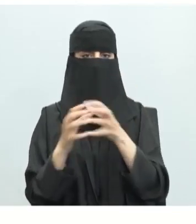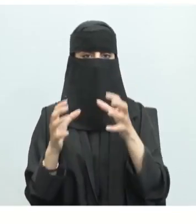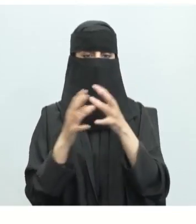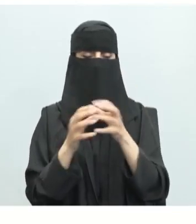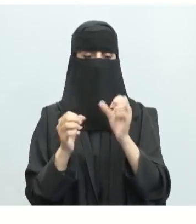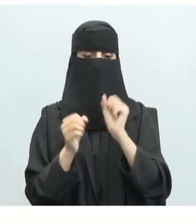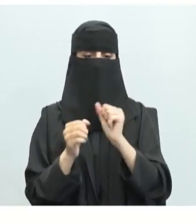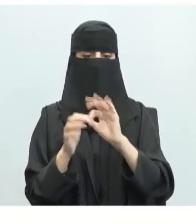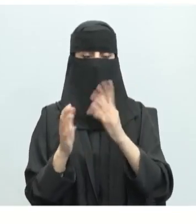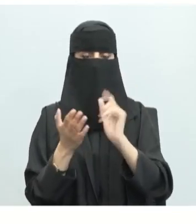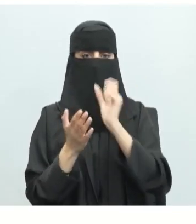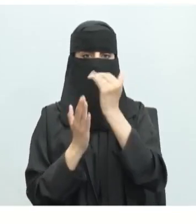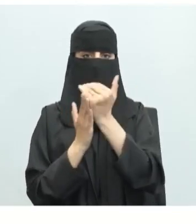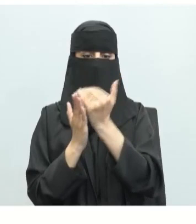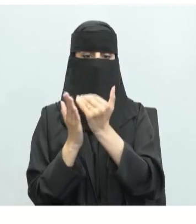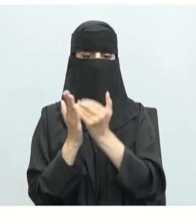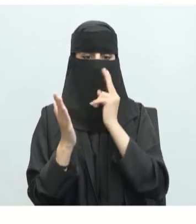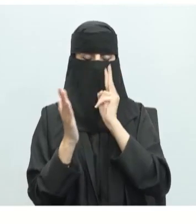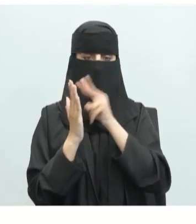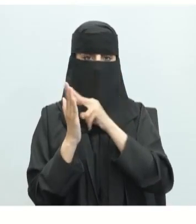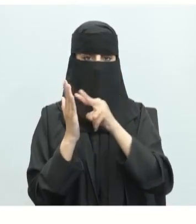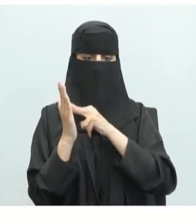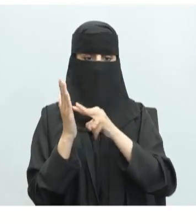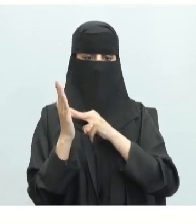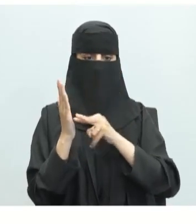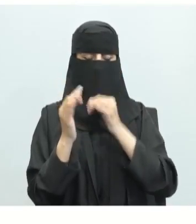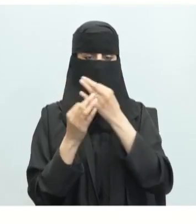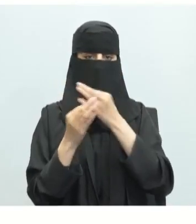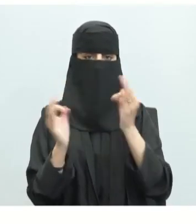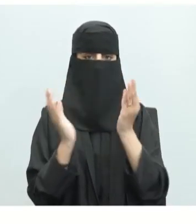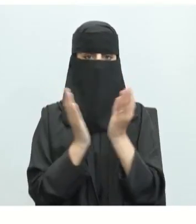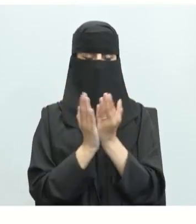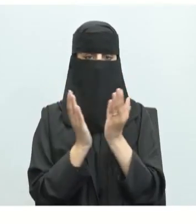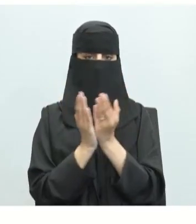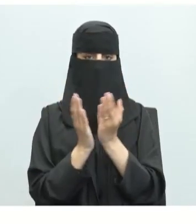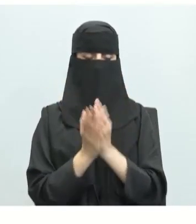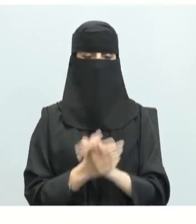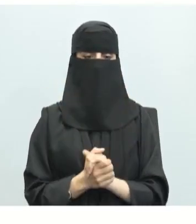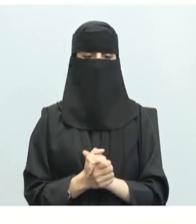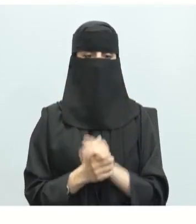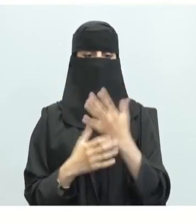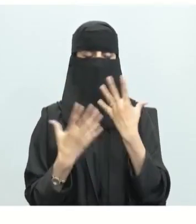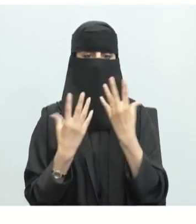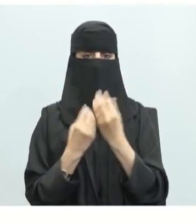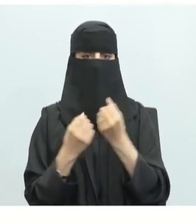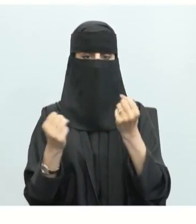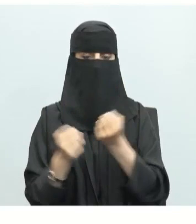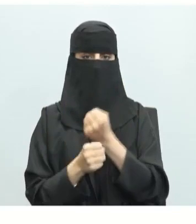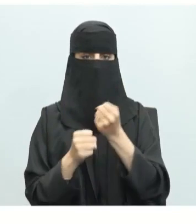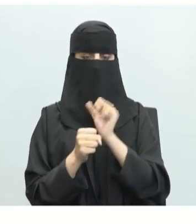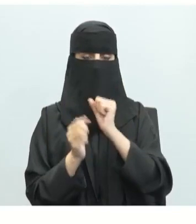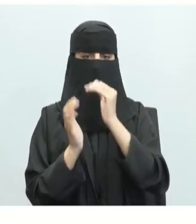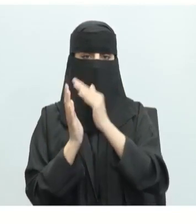تقوم باسترجاع خطوات القراءة المتعمقة التي قمنا بدراستها وكذلك طبقنا عليها